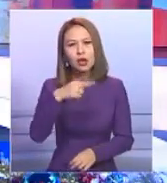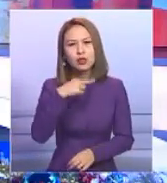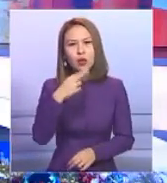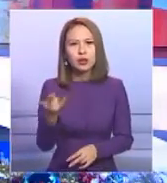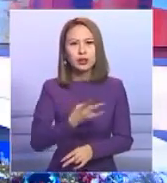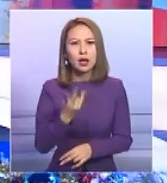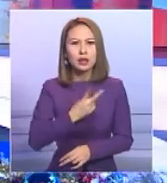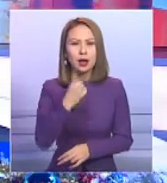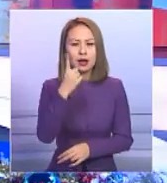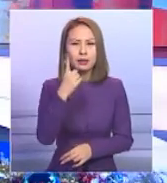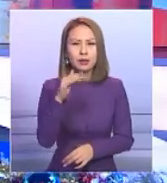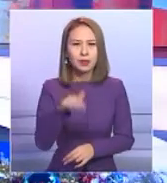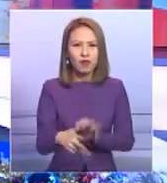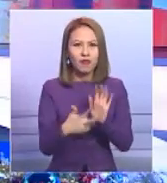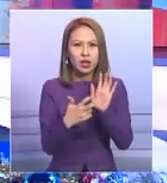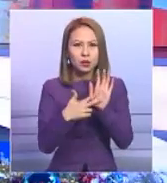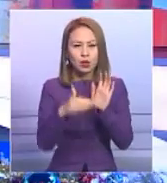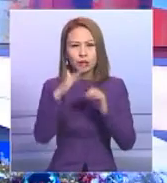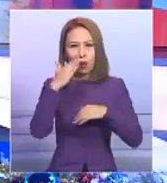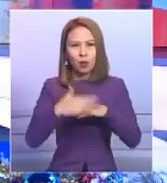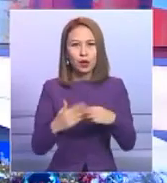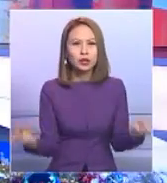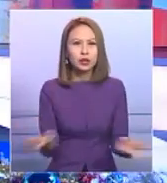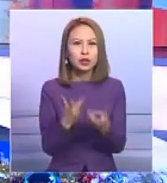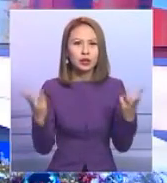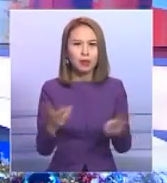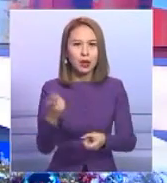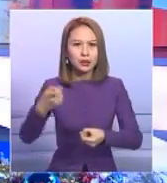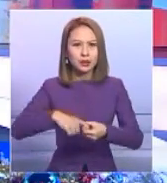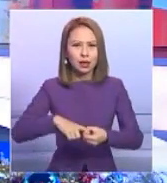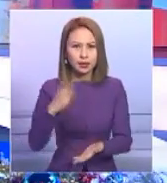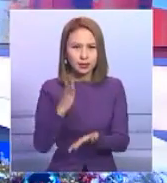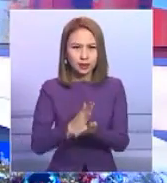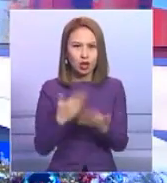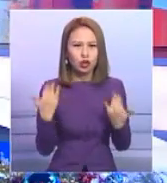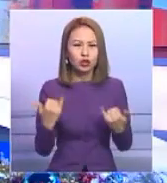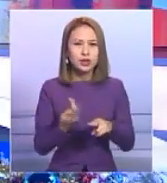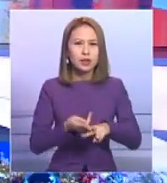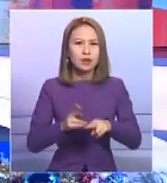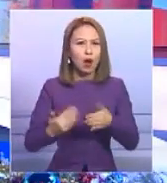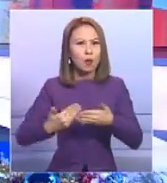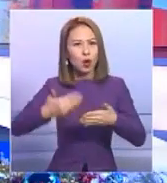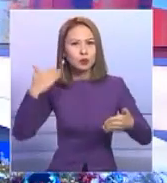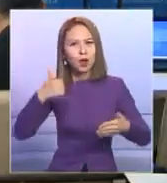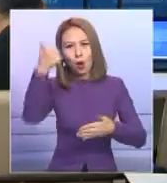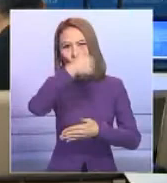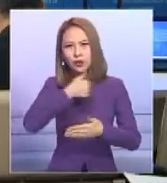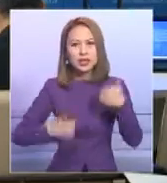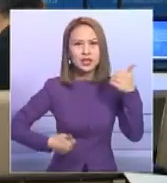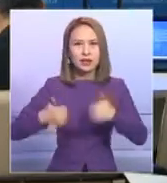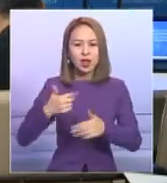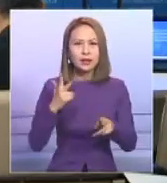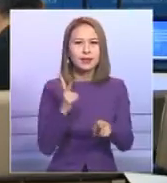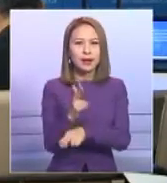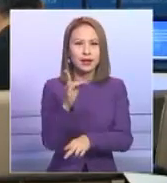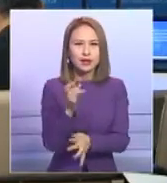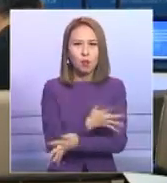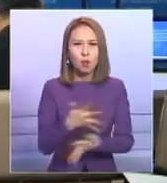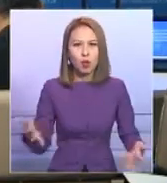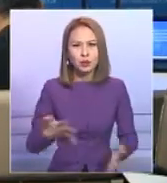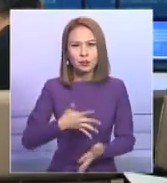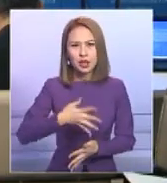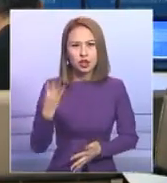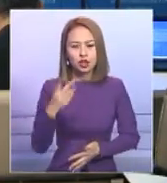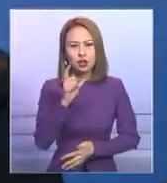басынан бері 1800-ге жоқ өрт оқиғасы тіркеліпті. Бұл өткен жылмен салыстырғанда 3 есе көп, 54 адам